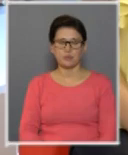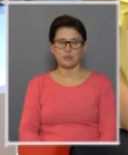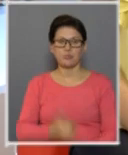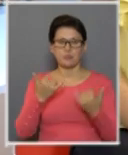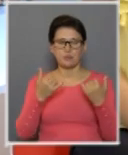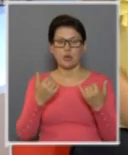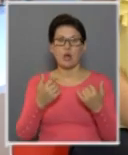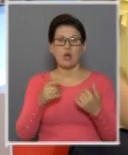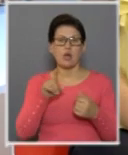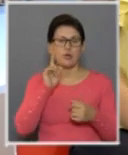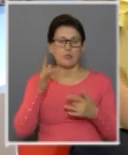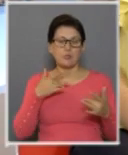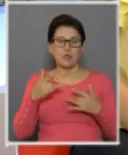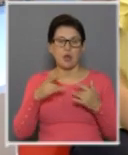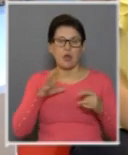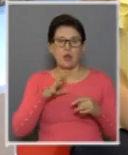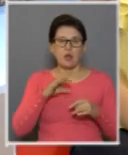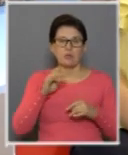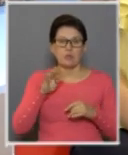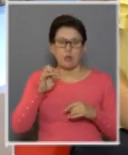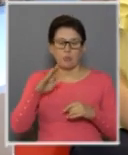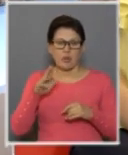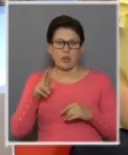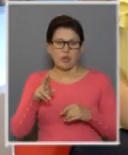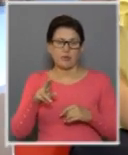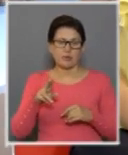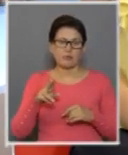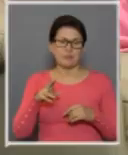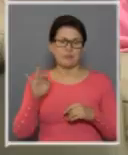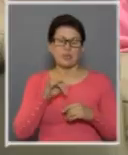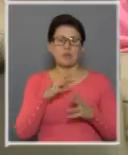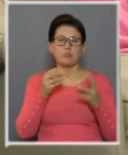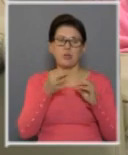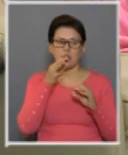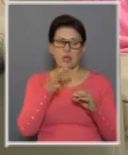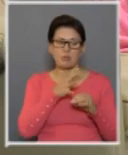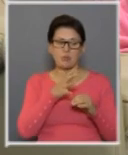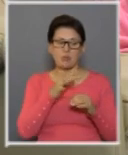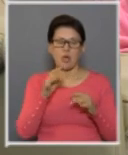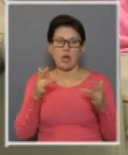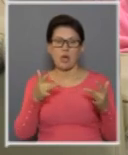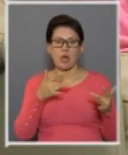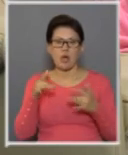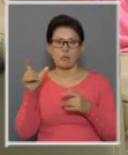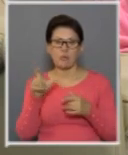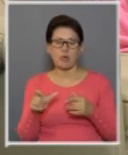Бүгін біздің студиямызда жас әнші, жас актриса Үміт Сұлтанбек. Жалпы айтқанда, ән туралы